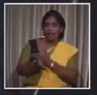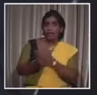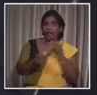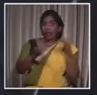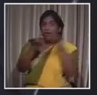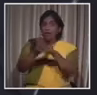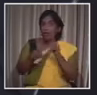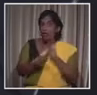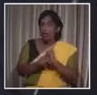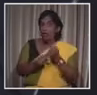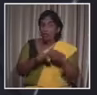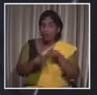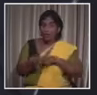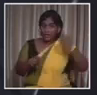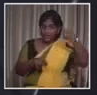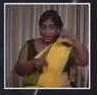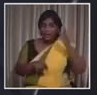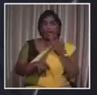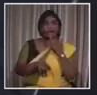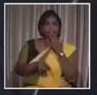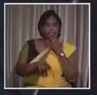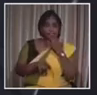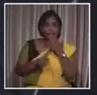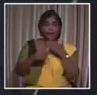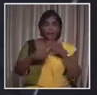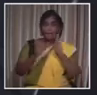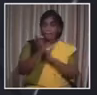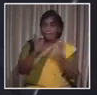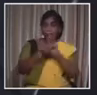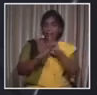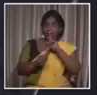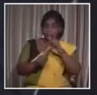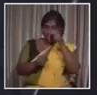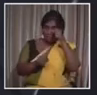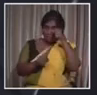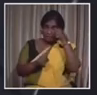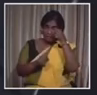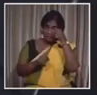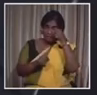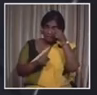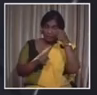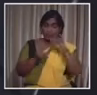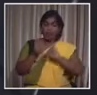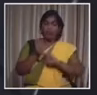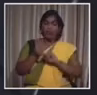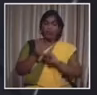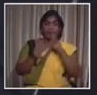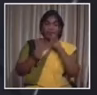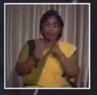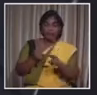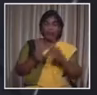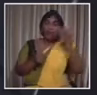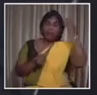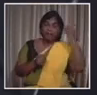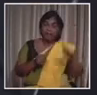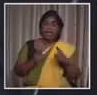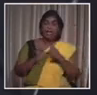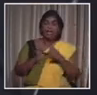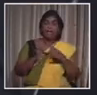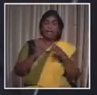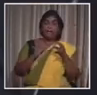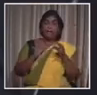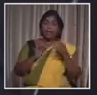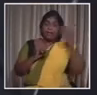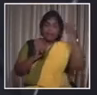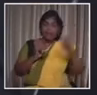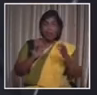යෙදෙව්වේ? දැන් ඊයේ සඳුදා තිබිච්ච ප්‍රෙස් කොන්ෆරන්ස් එකේදී ඇහුවාම කියනවා සොනික් කියන්නේ මැරිච්ච ඉබ්‍රහීම්ගේ